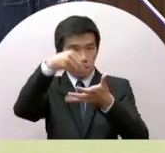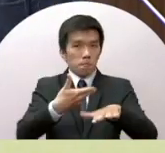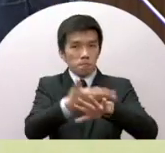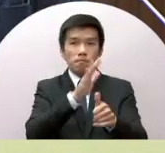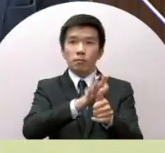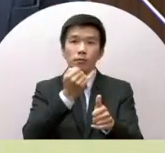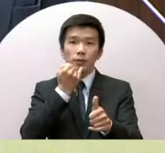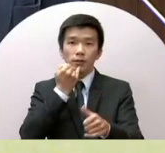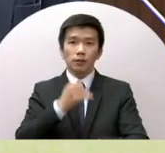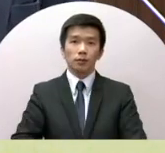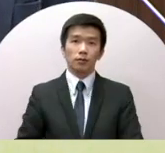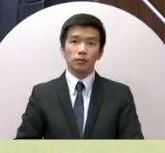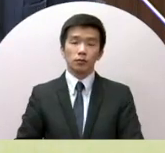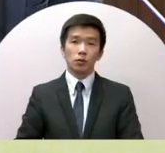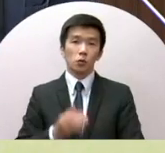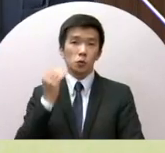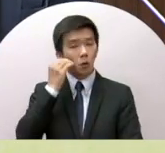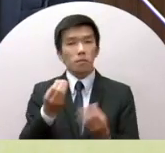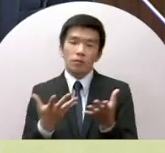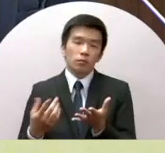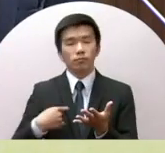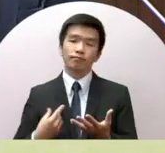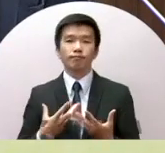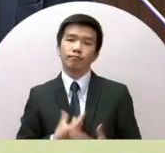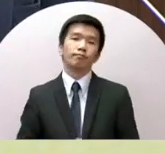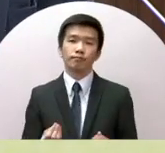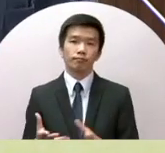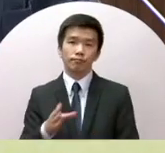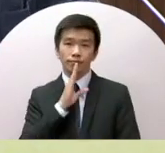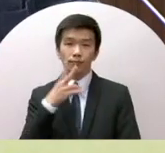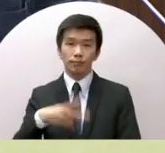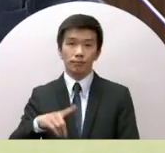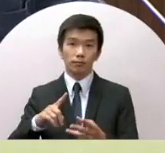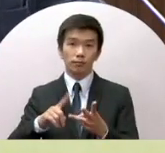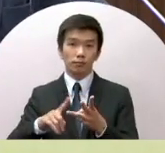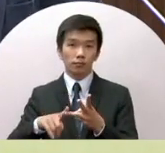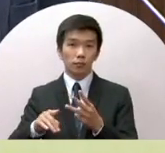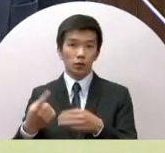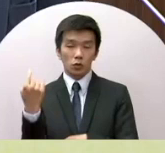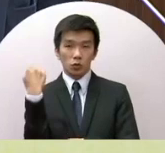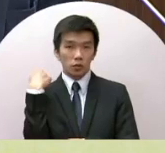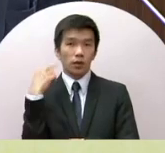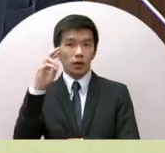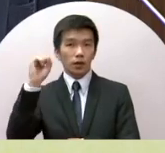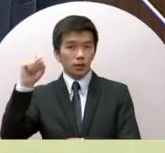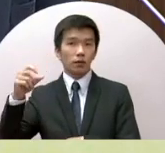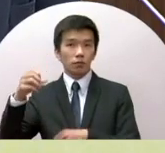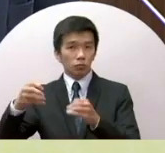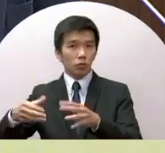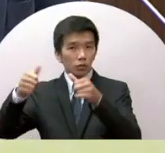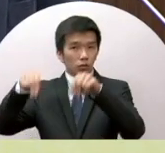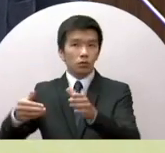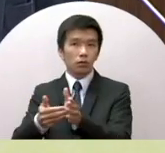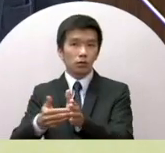不好？ 是。 那真的没有办法，我们当然也是非常遗憾。 今 天另外是昨天我们知道 RCEP 达成协议后，那